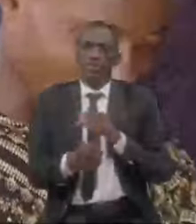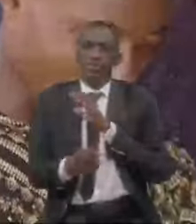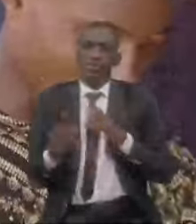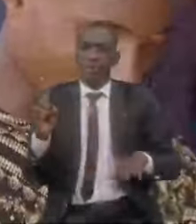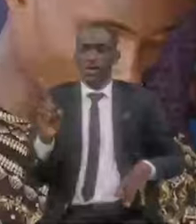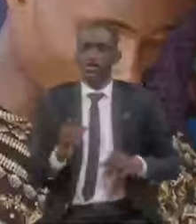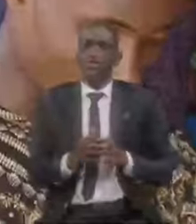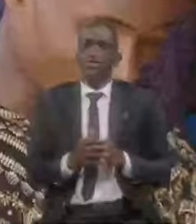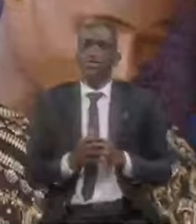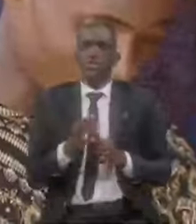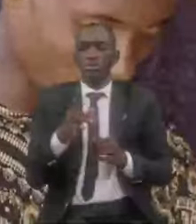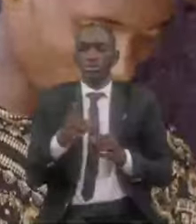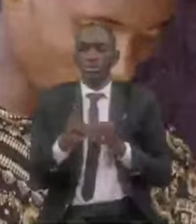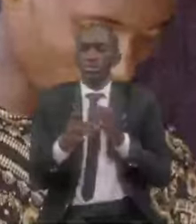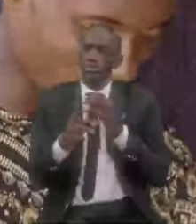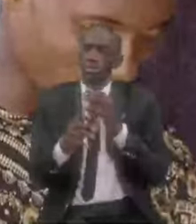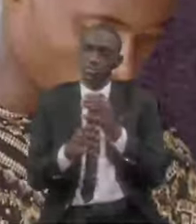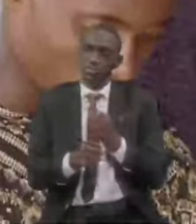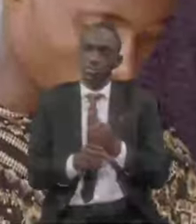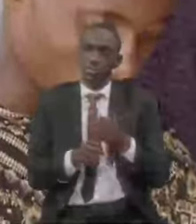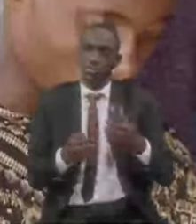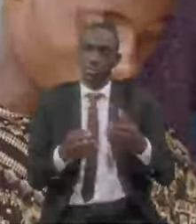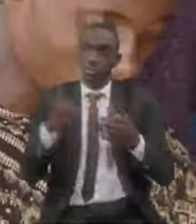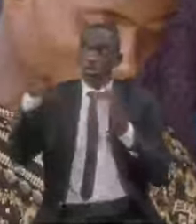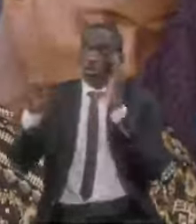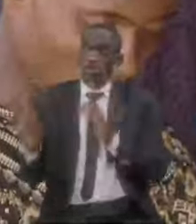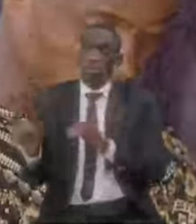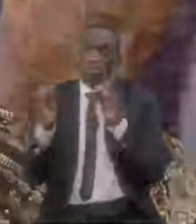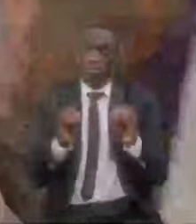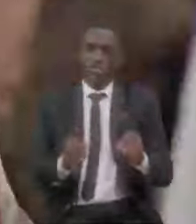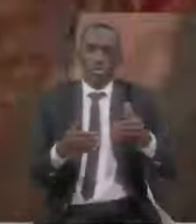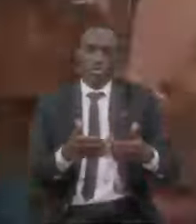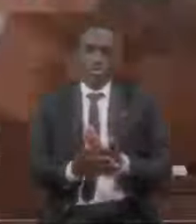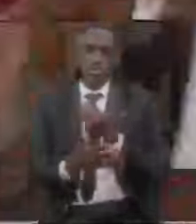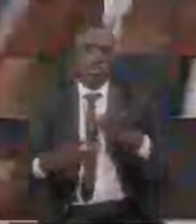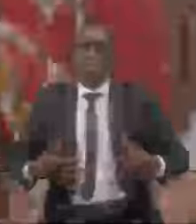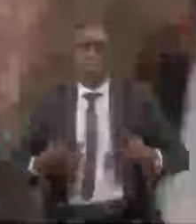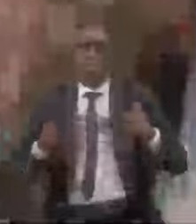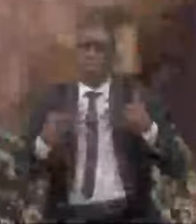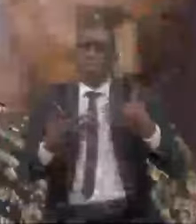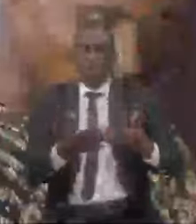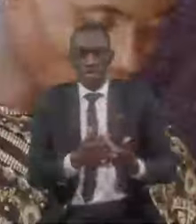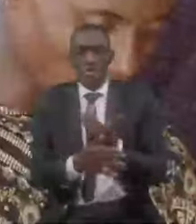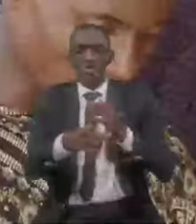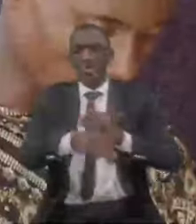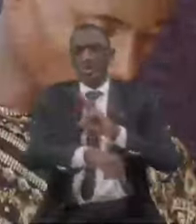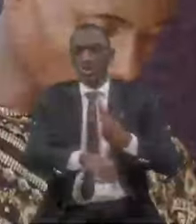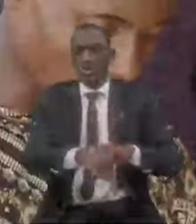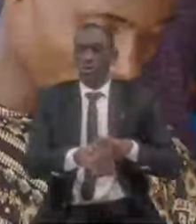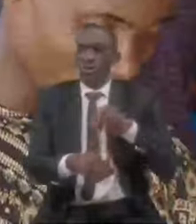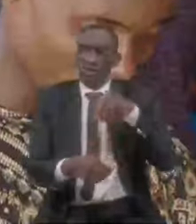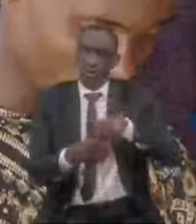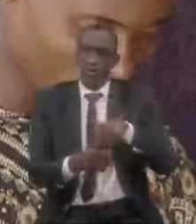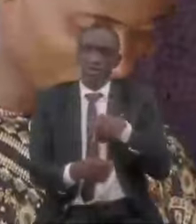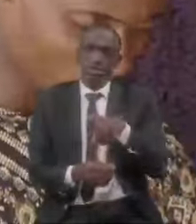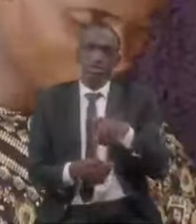Il mettra une nouvelle vie, une nouvelle nature en toi. Il fera de toi une nouvelle